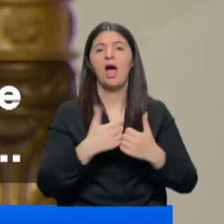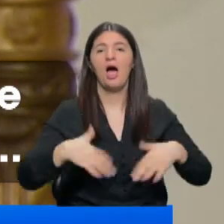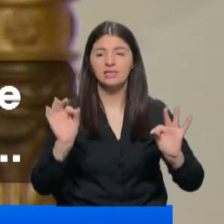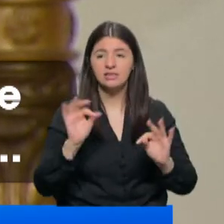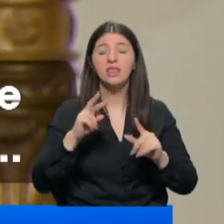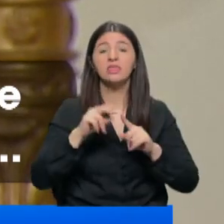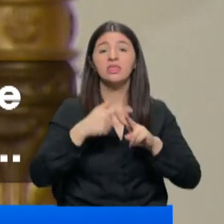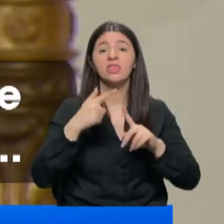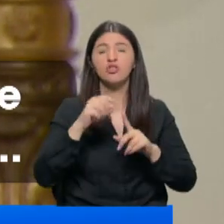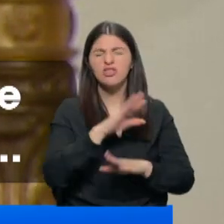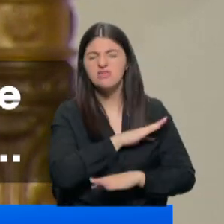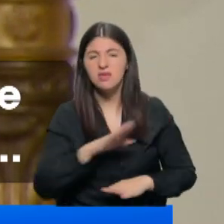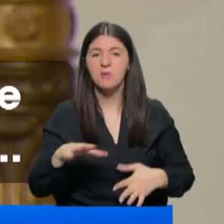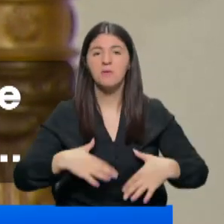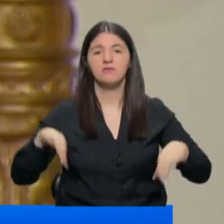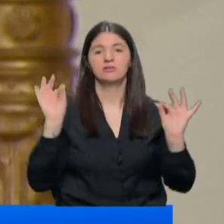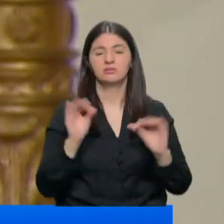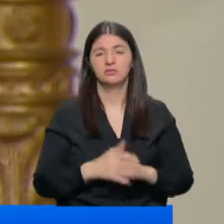coili ver olur mu